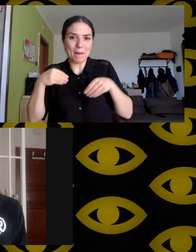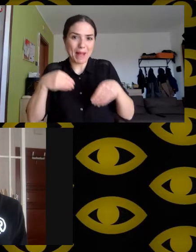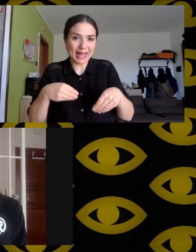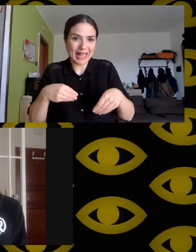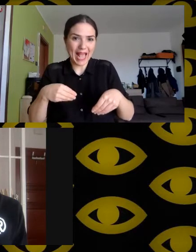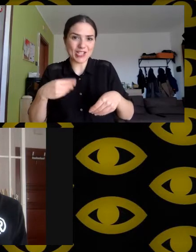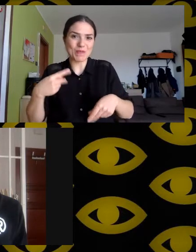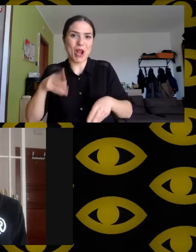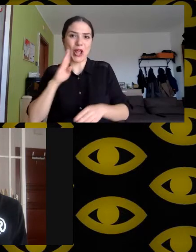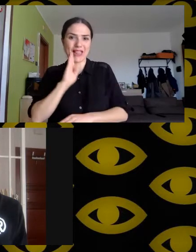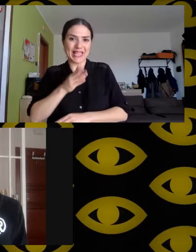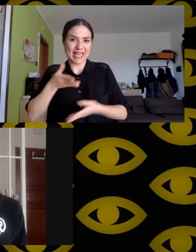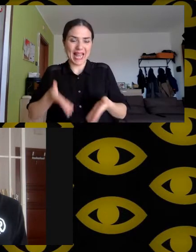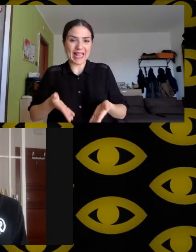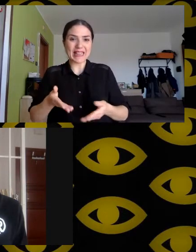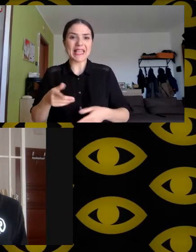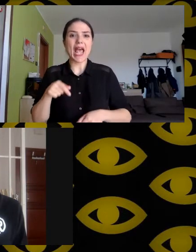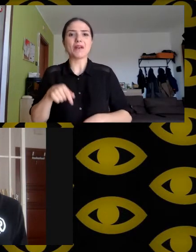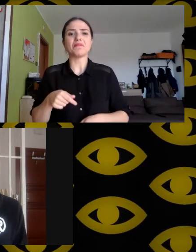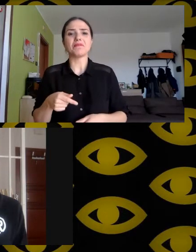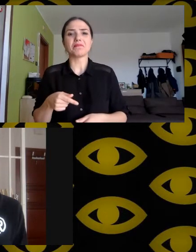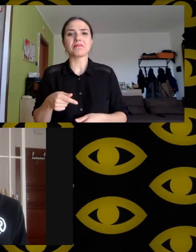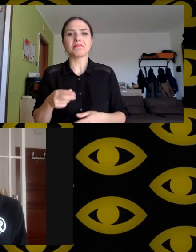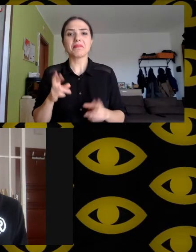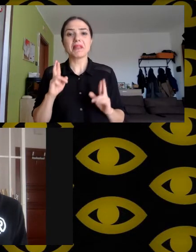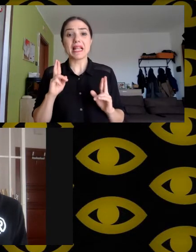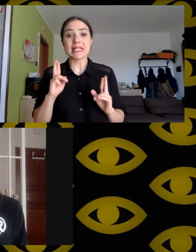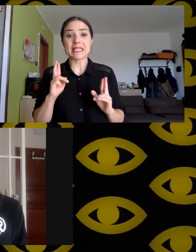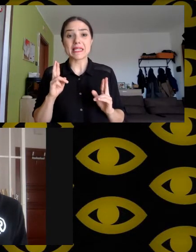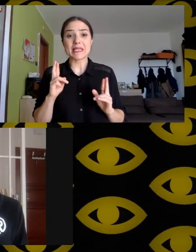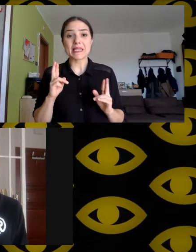una chiacchierata insieme, però spero anche